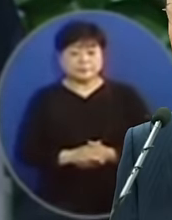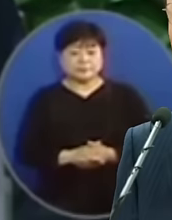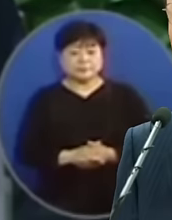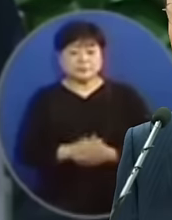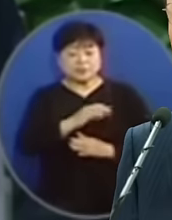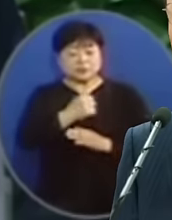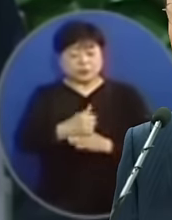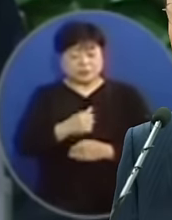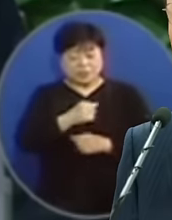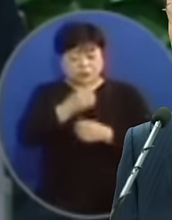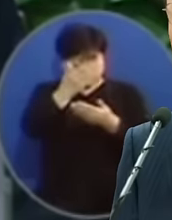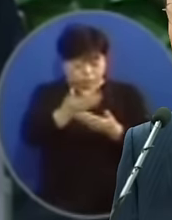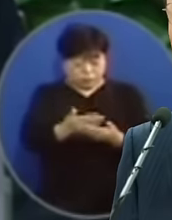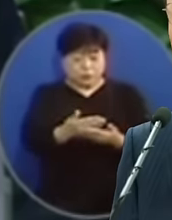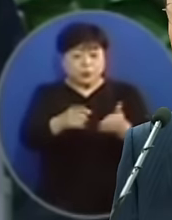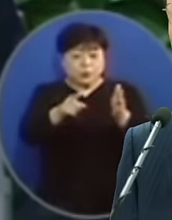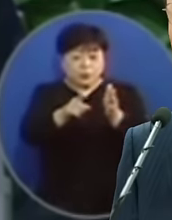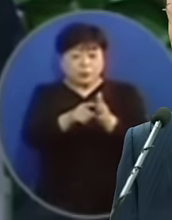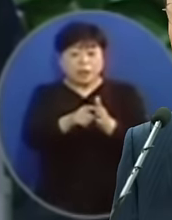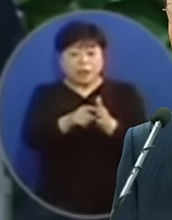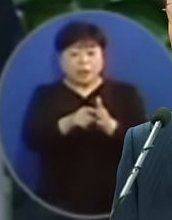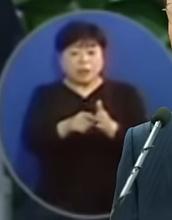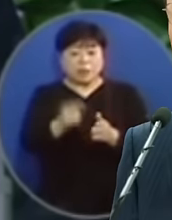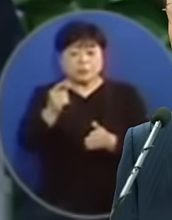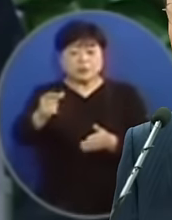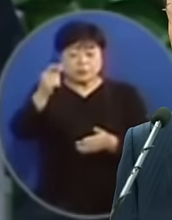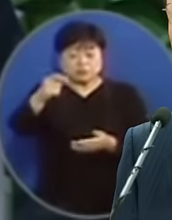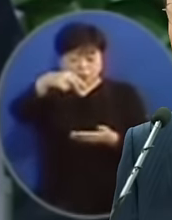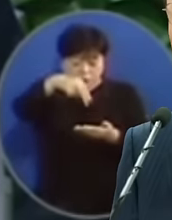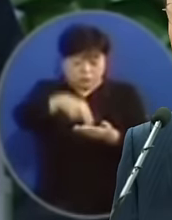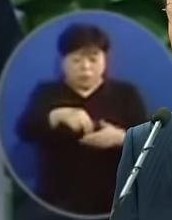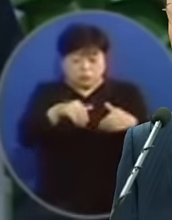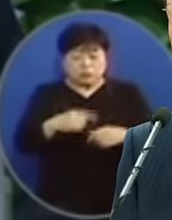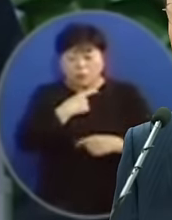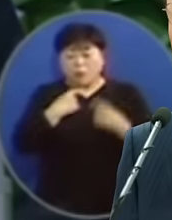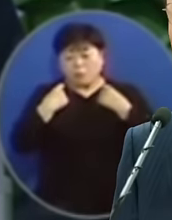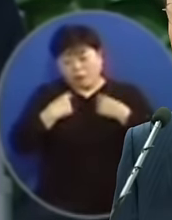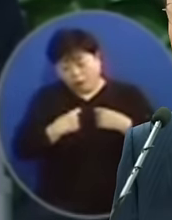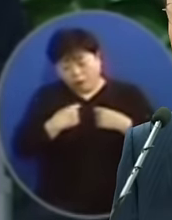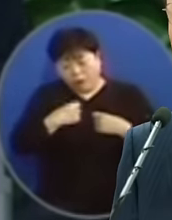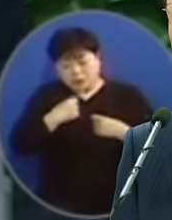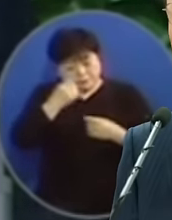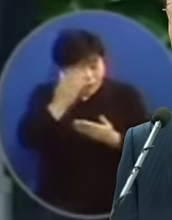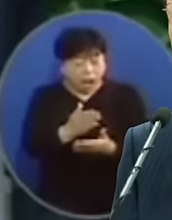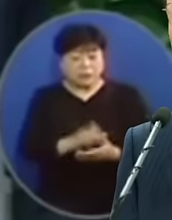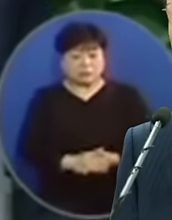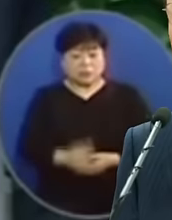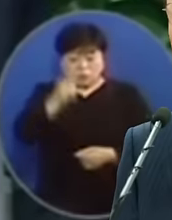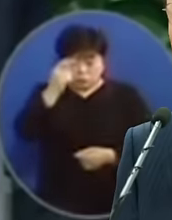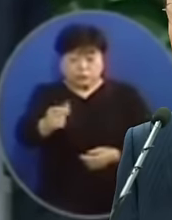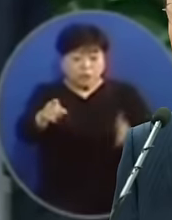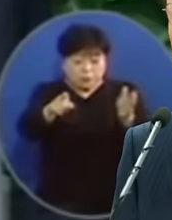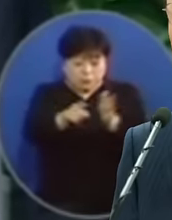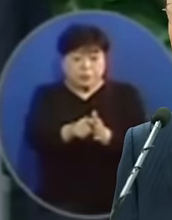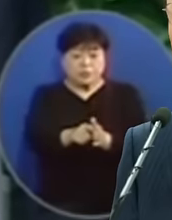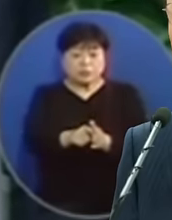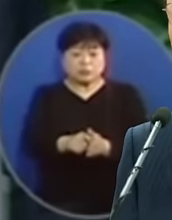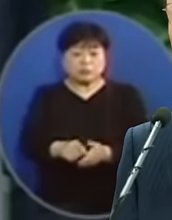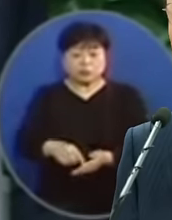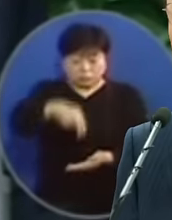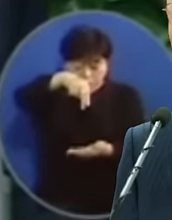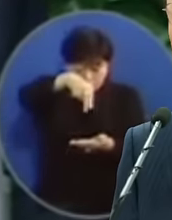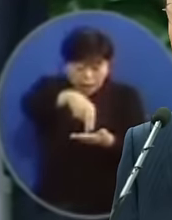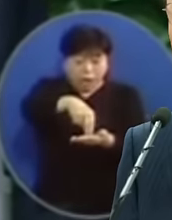그리스도께서 우리를 자유롭게 하리고 자유를 주었은 즉 그러므로 믿음의 구석에 서서 다시는 종의 멍에를 메지 말라. 구석의 믿음으로 저항을 해야